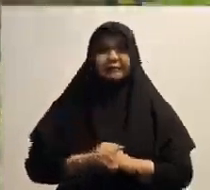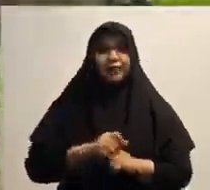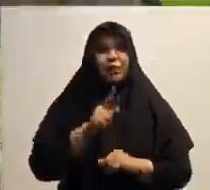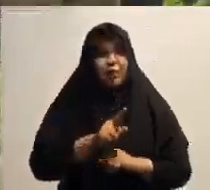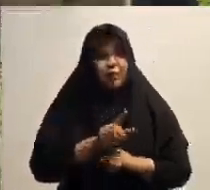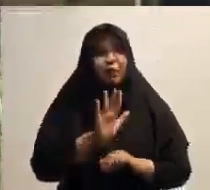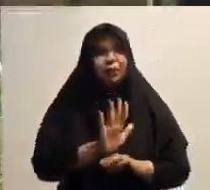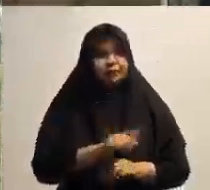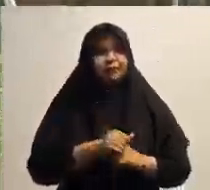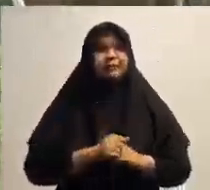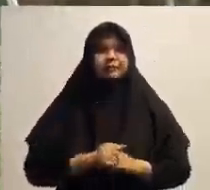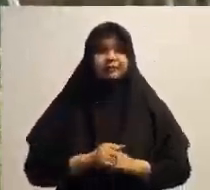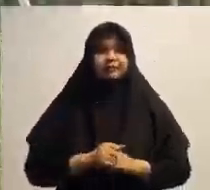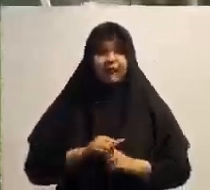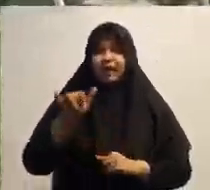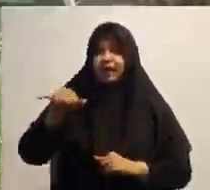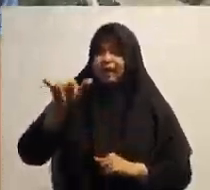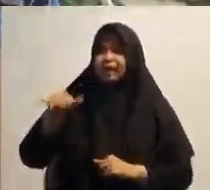Oh, gitu. Iya.